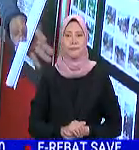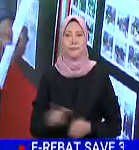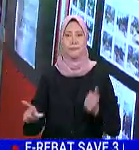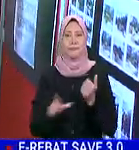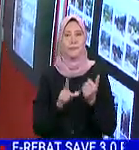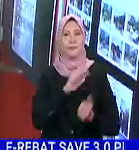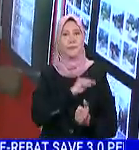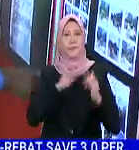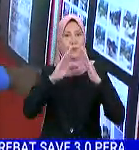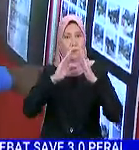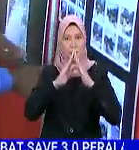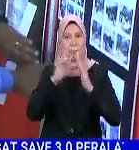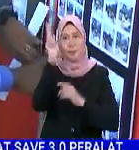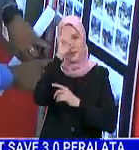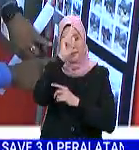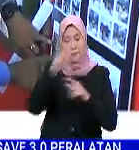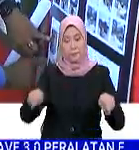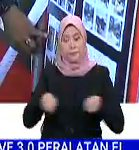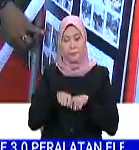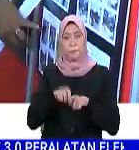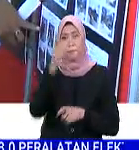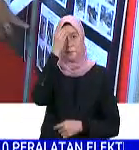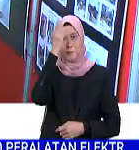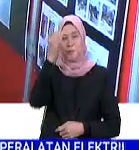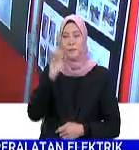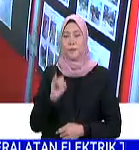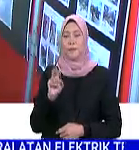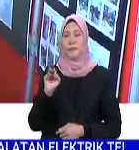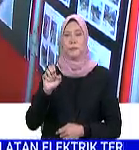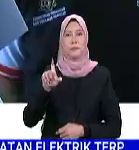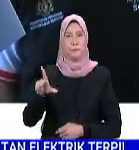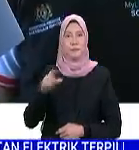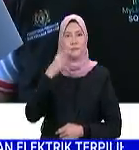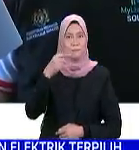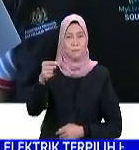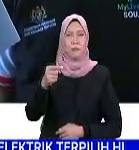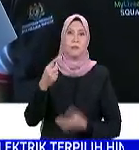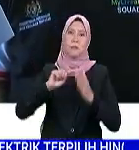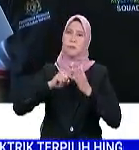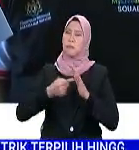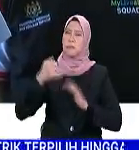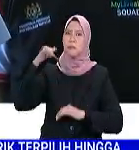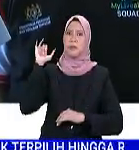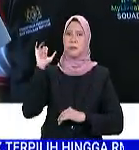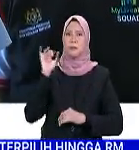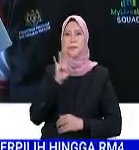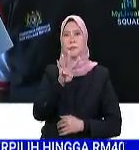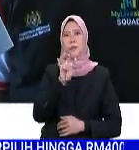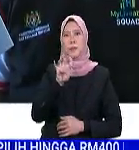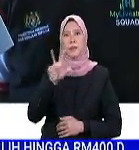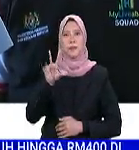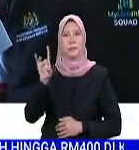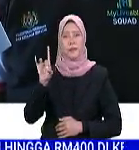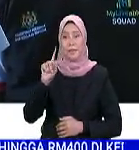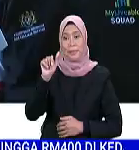Timbalan Menteri Perumahan dan Kerajaan Tempatan, Datuk Seri Dr. Ismail Abdul Muttalib berkata untuk semalam sahaja sebanyak